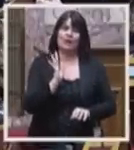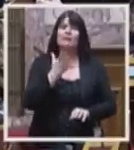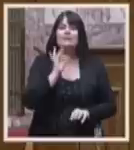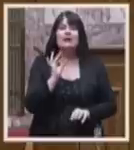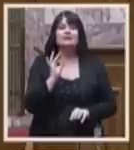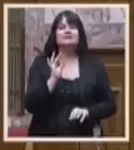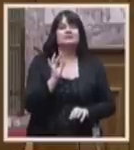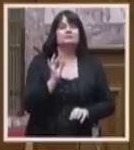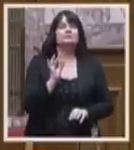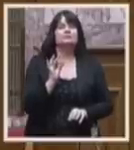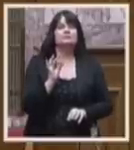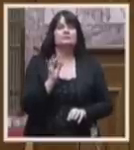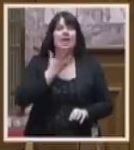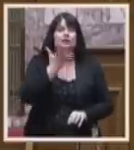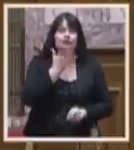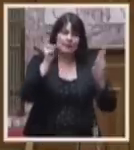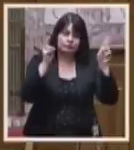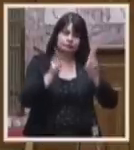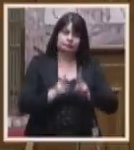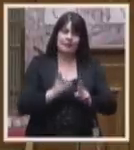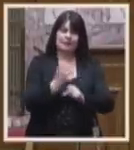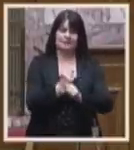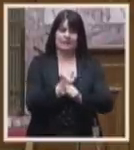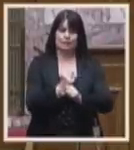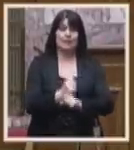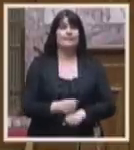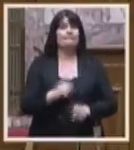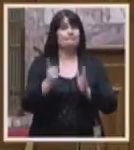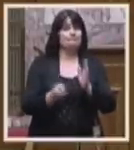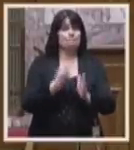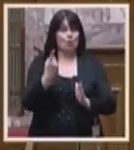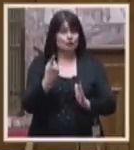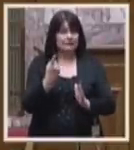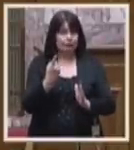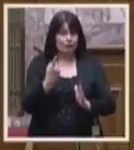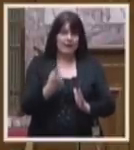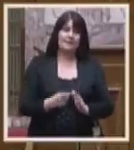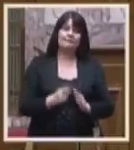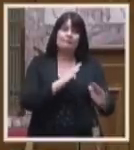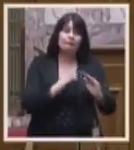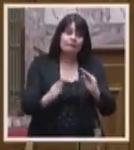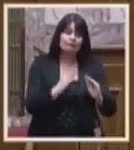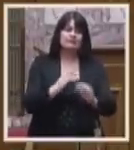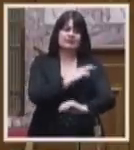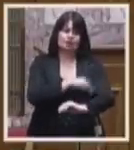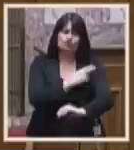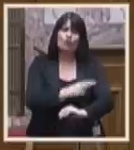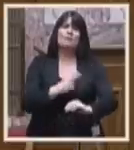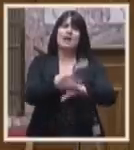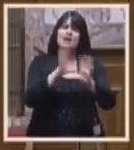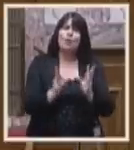βελτιώνοντας υπηρεσίες και μειώνοντας δαπάνες. Θέτουμε για πρώτη φορά το σύστημα πρωτοβάθμιας φροντίδας υγείας σε